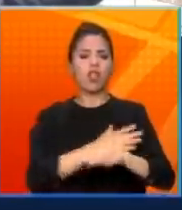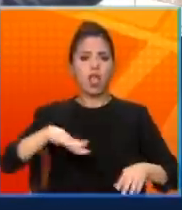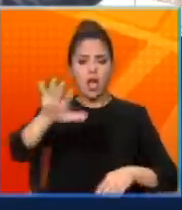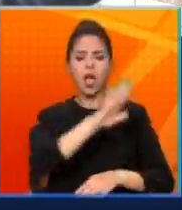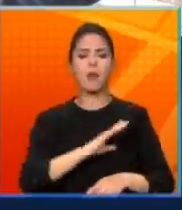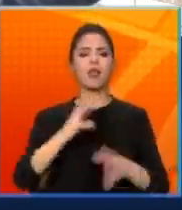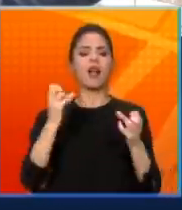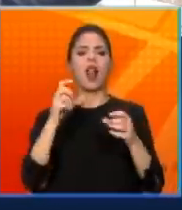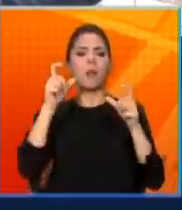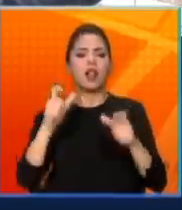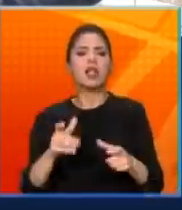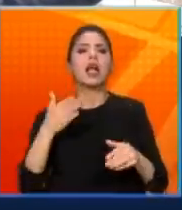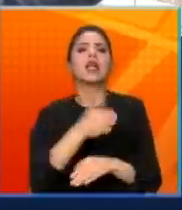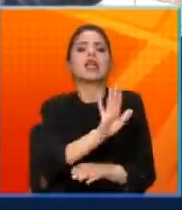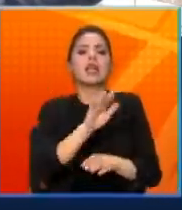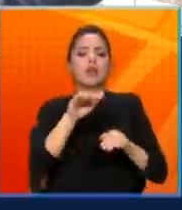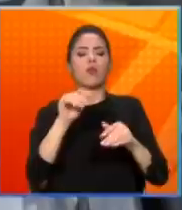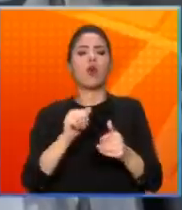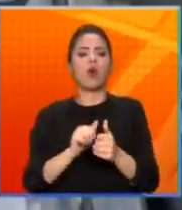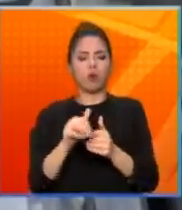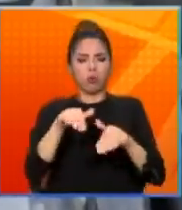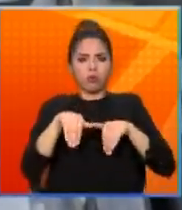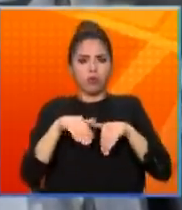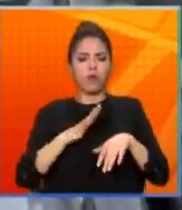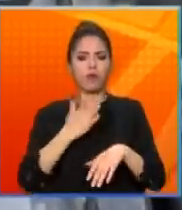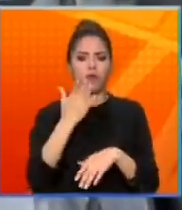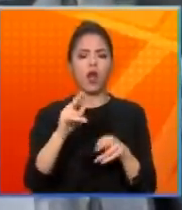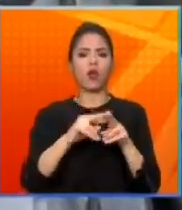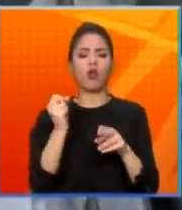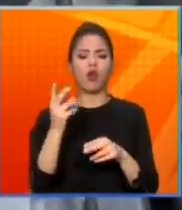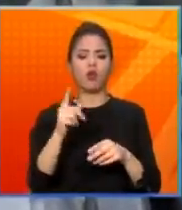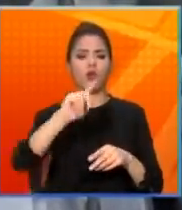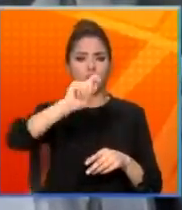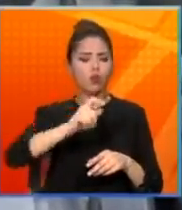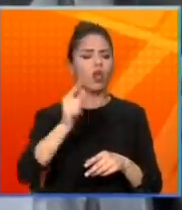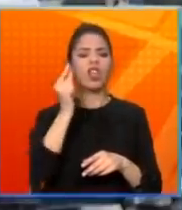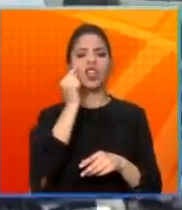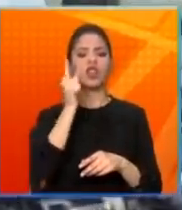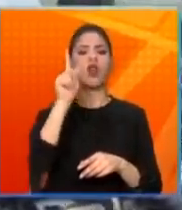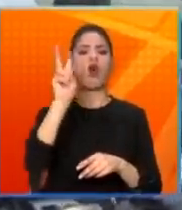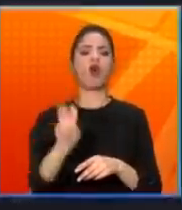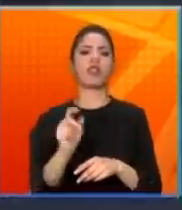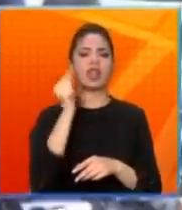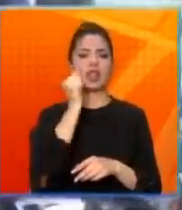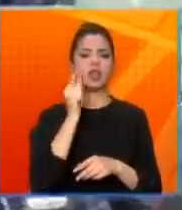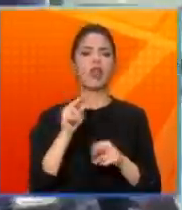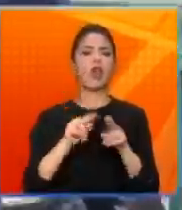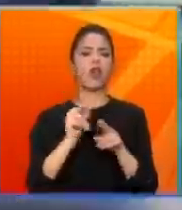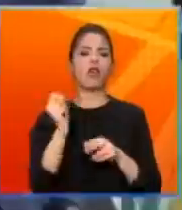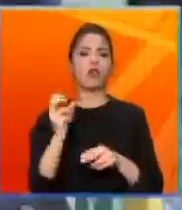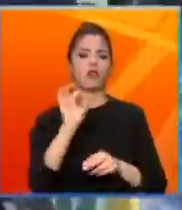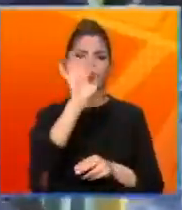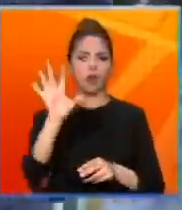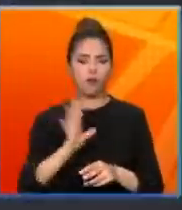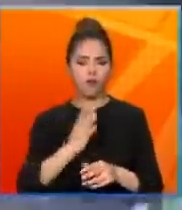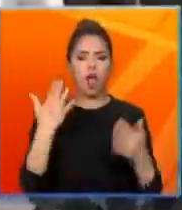kalabalık ortamlardan olabildiğince uzak durmaya çalışıyor. Koronavirüs tespit edilen kişi sayısı şimdilik 18. İnsandan insana hava